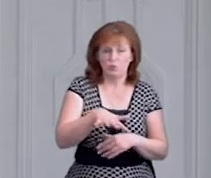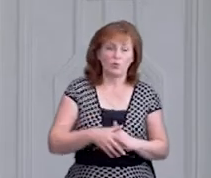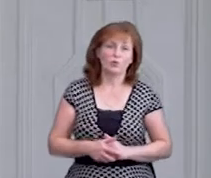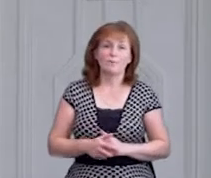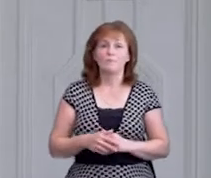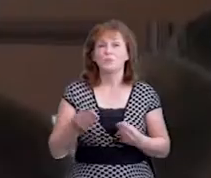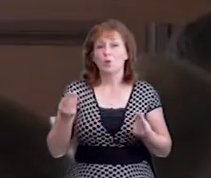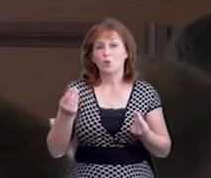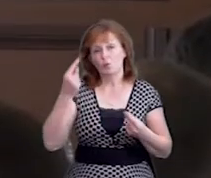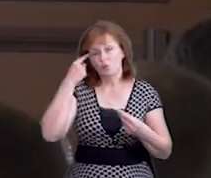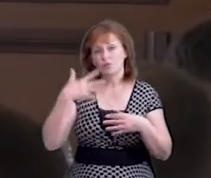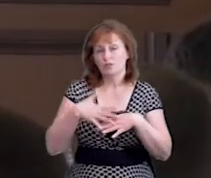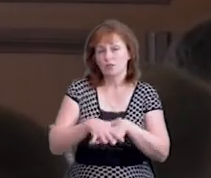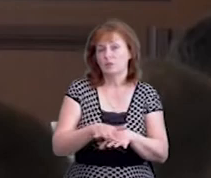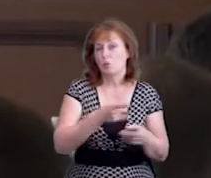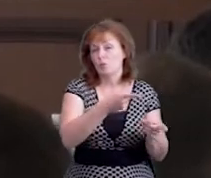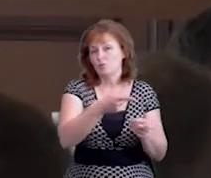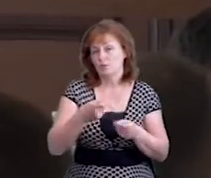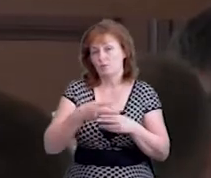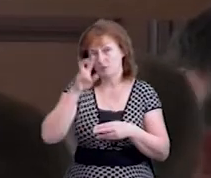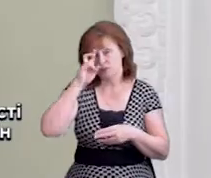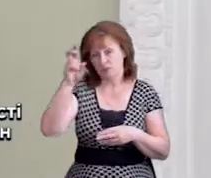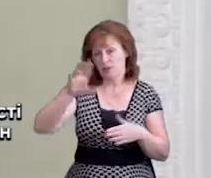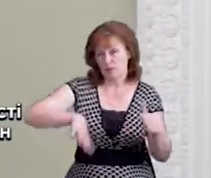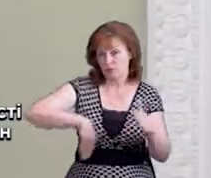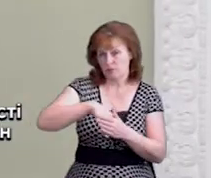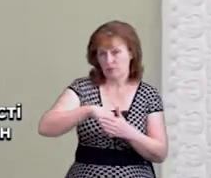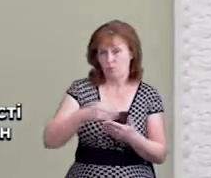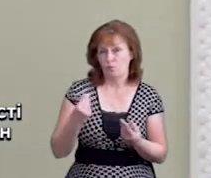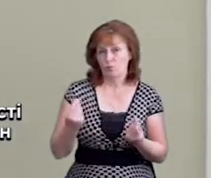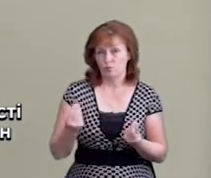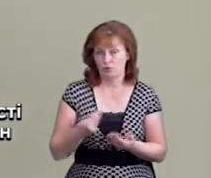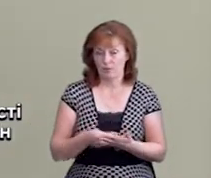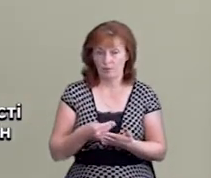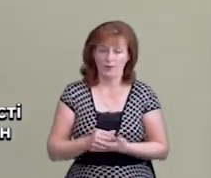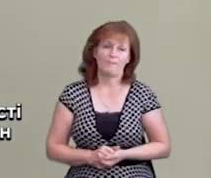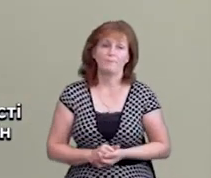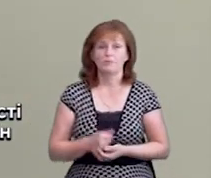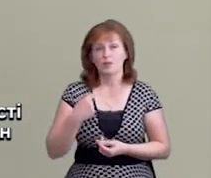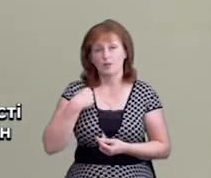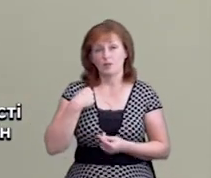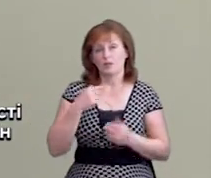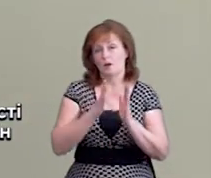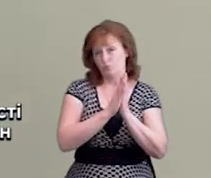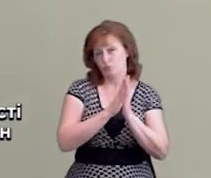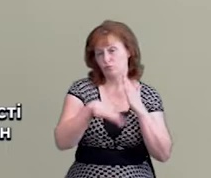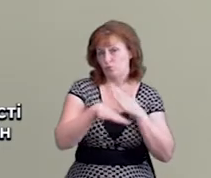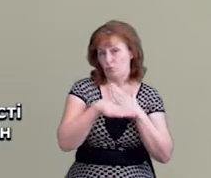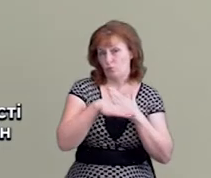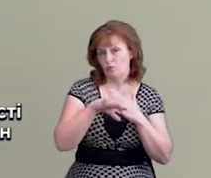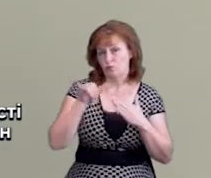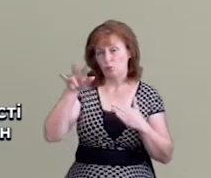палацу спорту розраховують залучити із держбюджету. Я рахую на співучастя государства